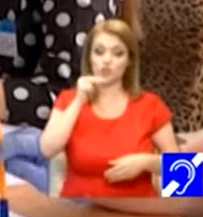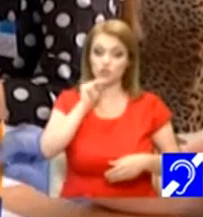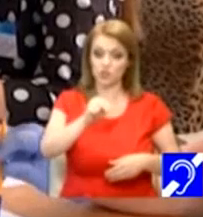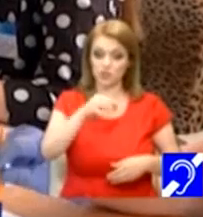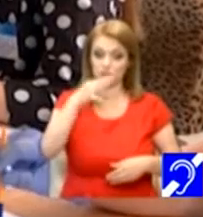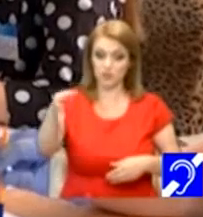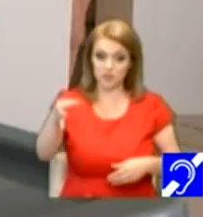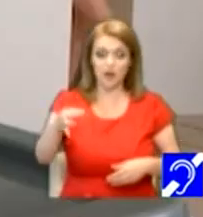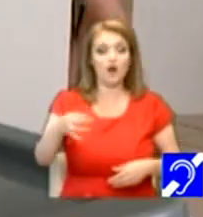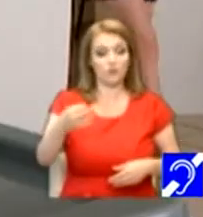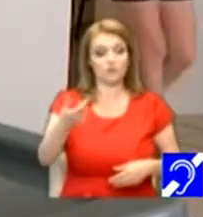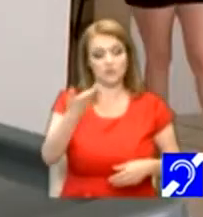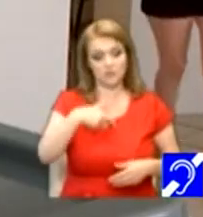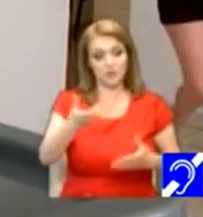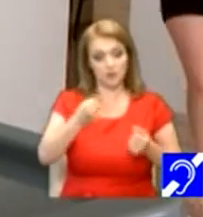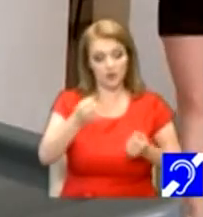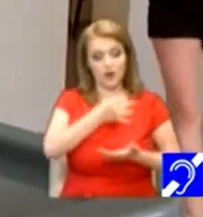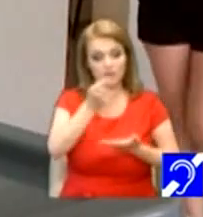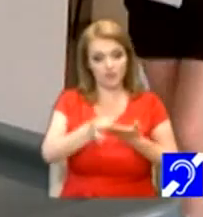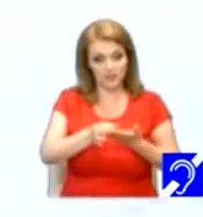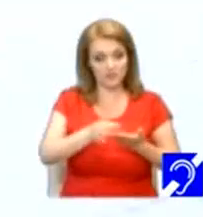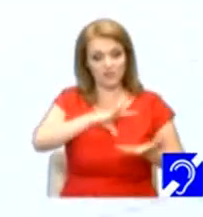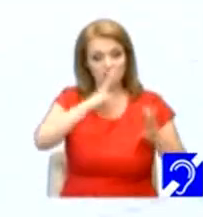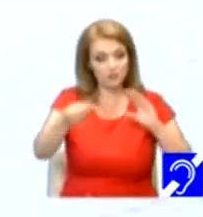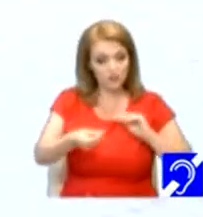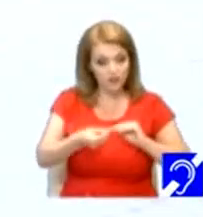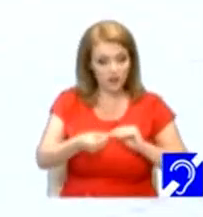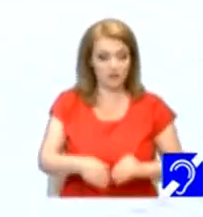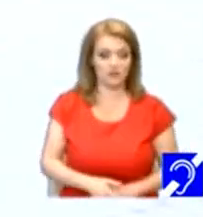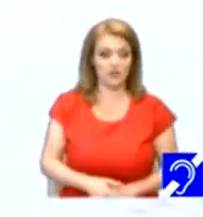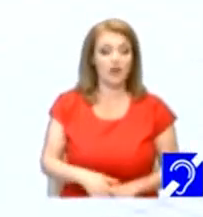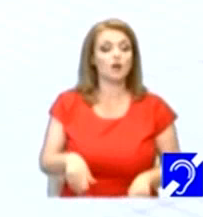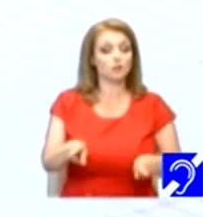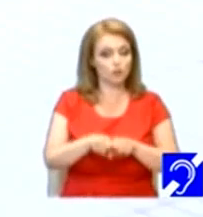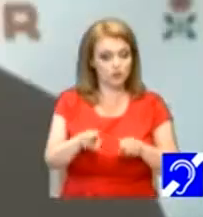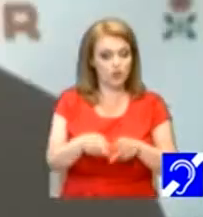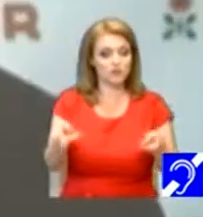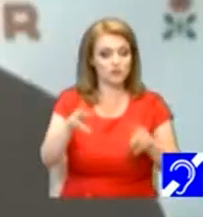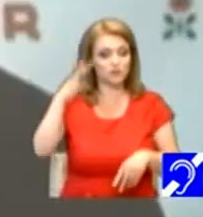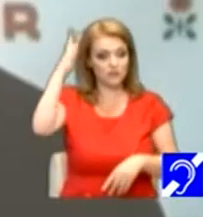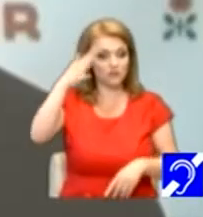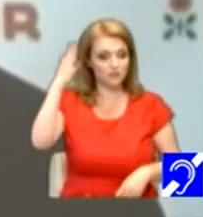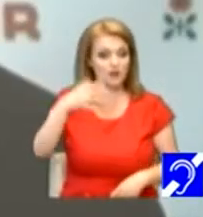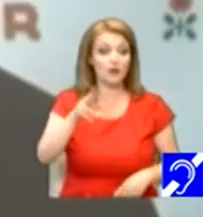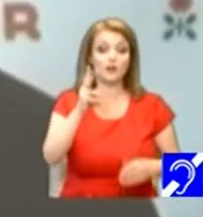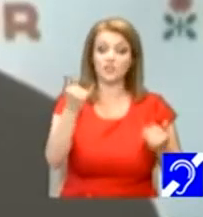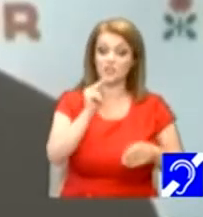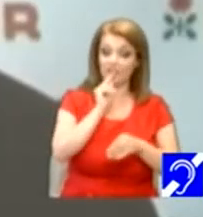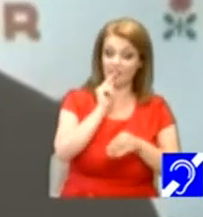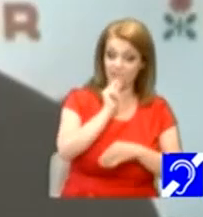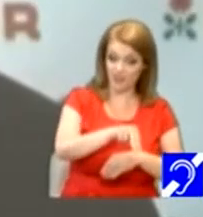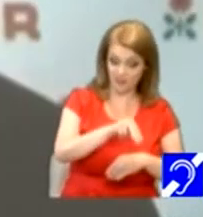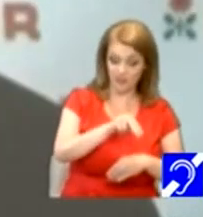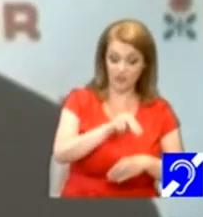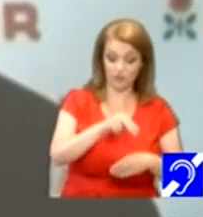vina pentru rezultatul modest la alegerile parlamentare. Cu toate acestea, rămâne la fel de visător. Că voi eviniu în